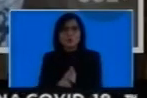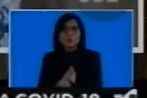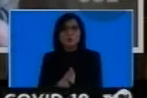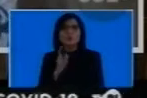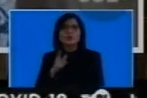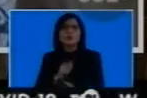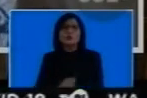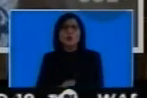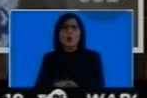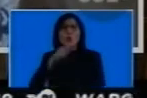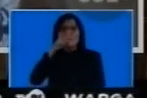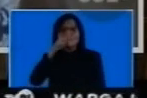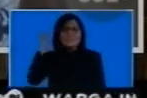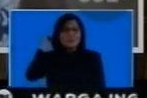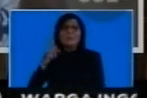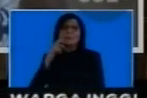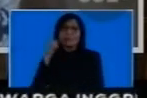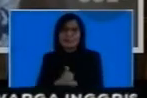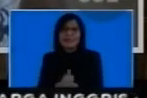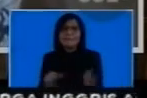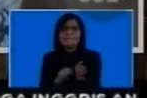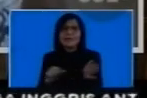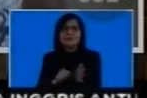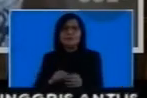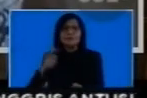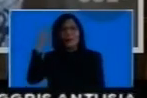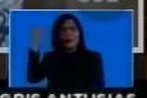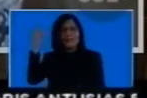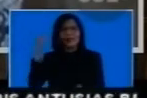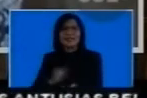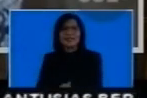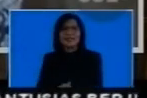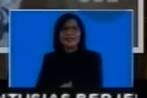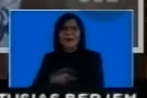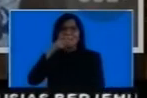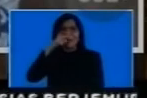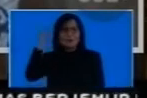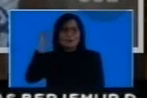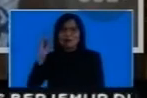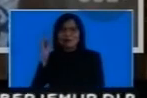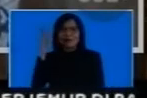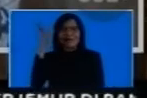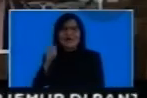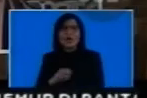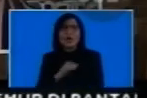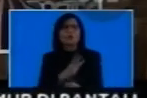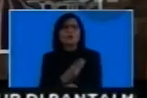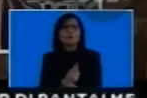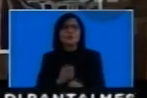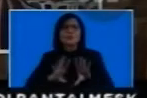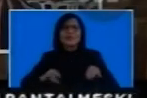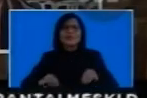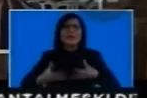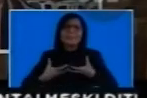betapa pentingnya orang tua dalam pembelajaran, dan para orang tua begitu baru sadar betapa sulitnya menjadi guru. Tapi juga